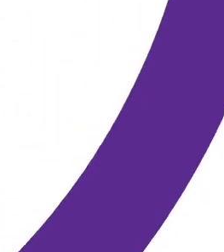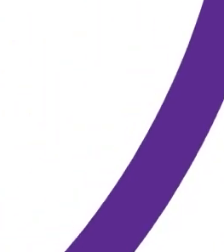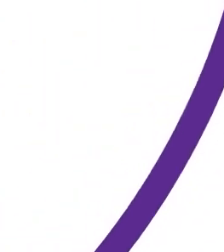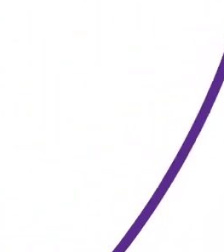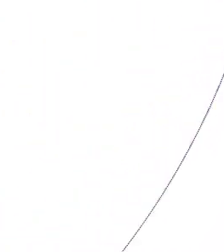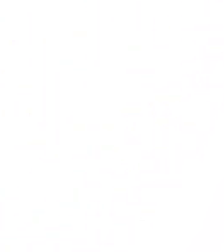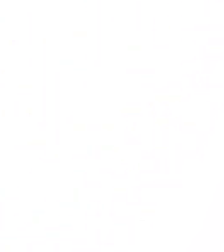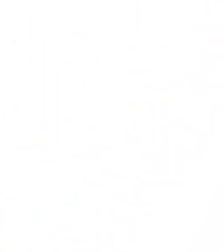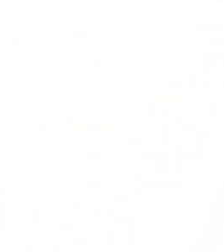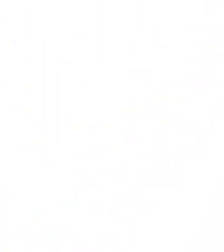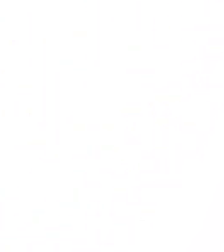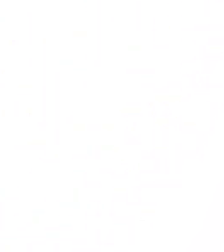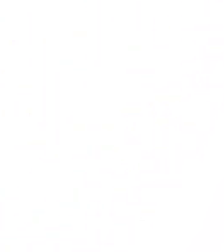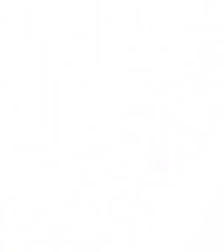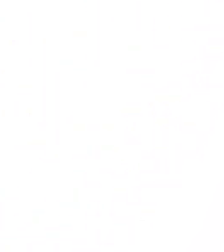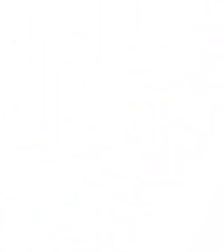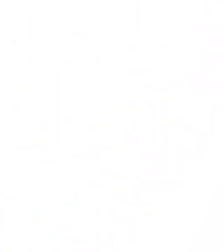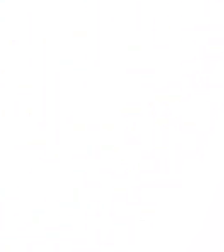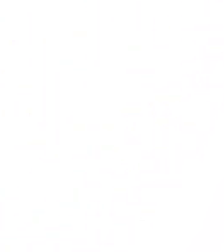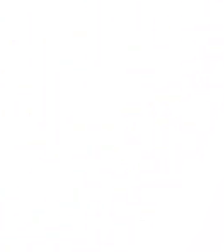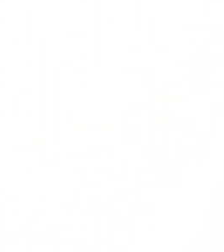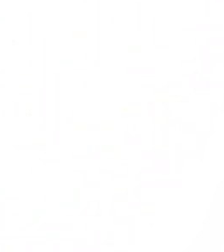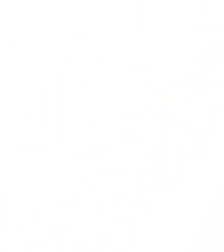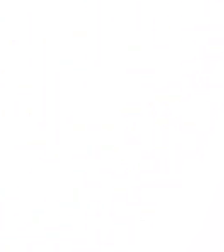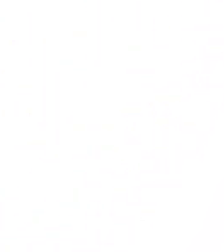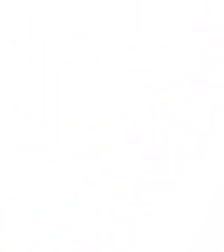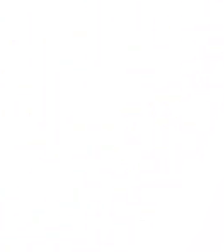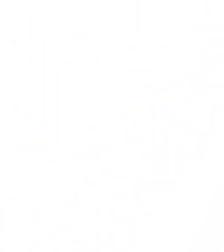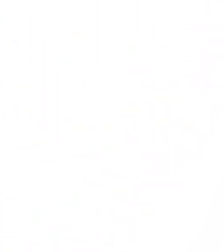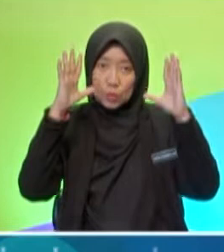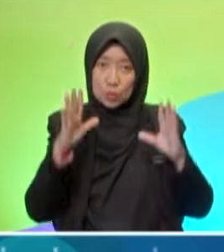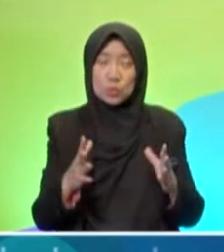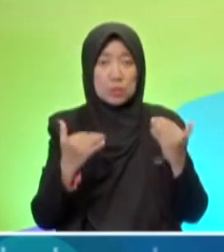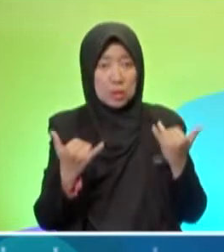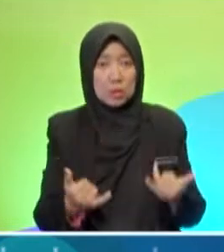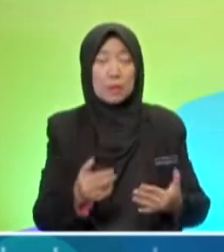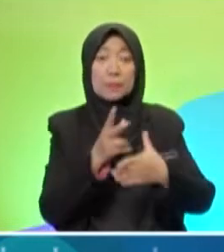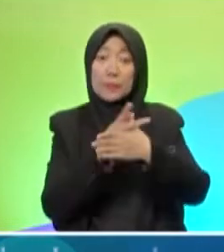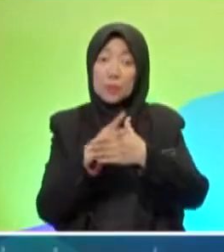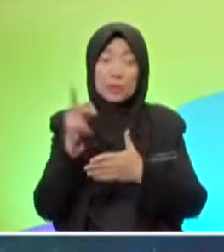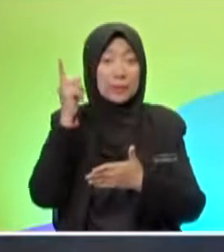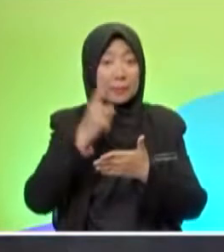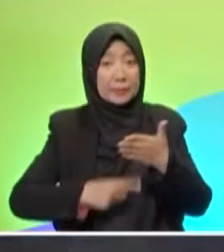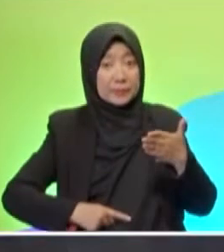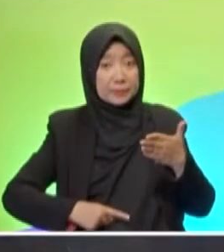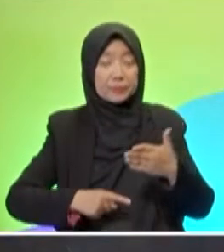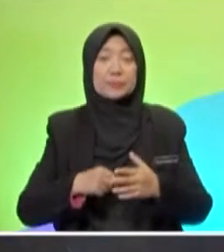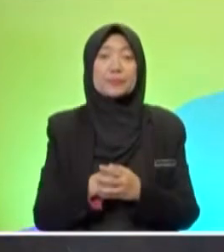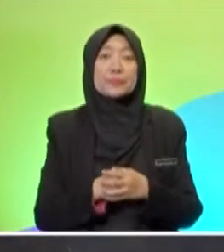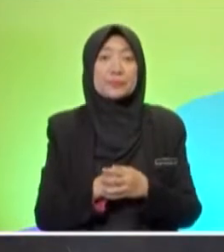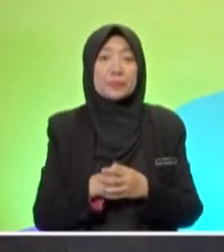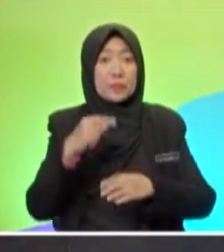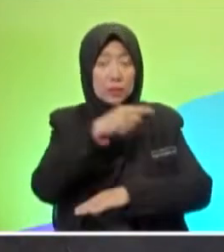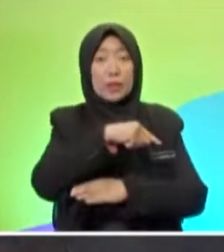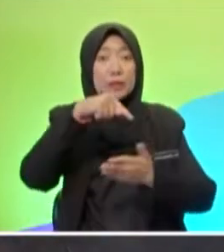Hai Sidik TV GPM Oke untuk segmen kali ini kita